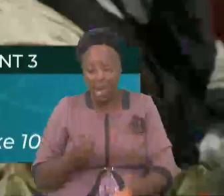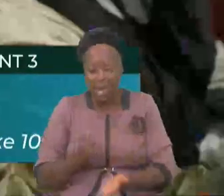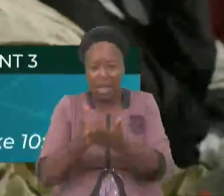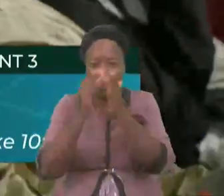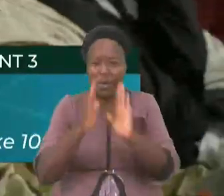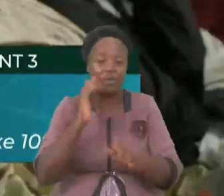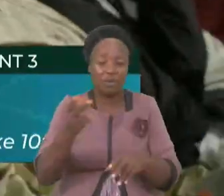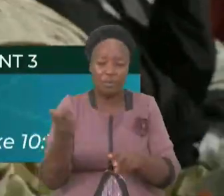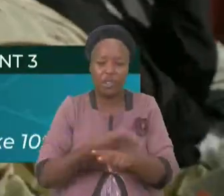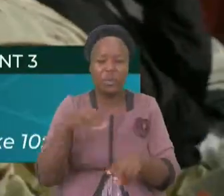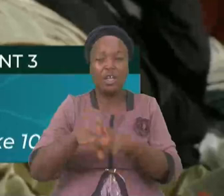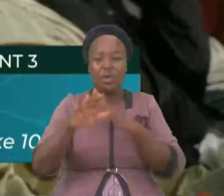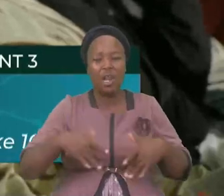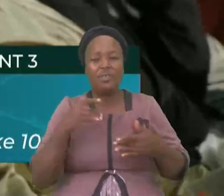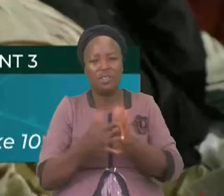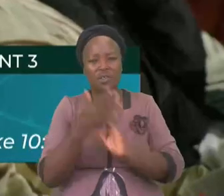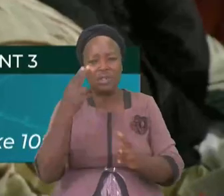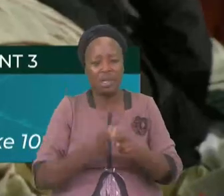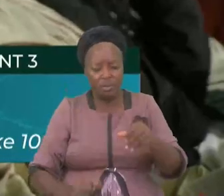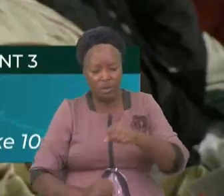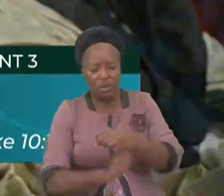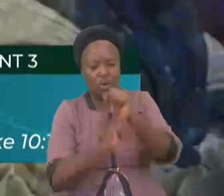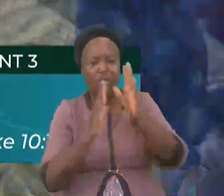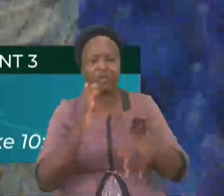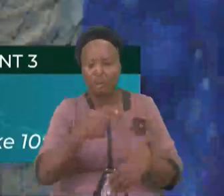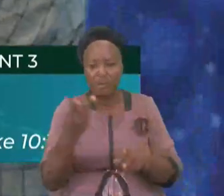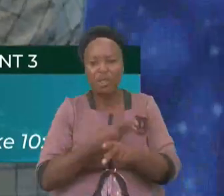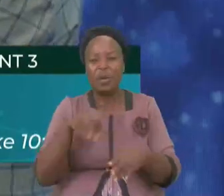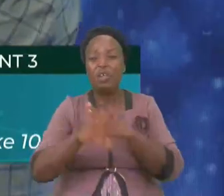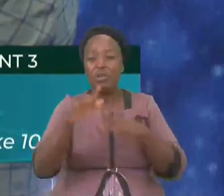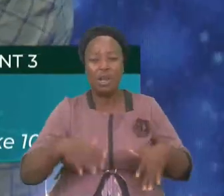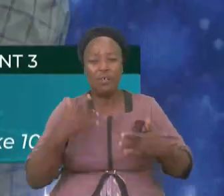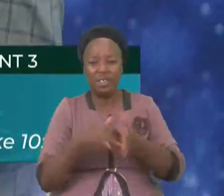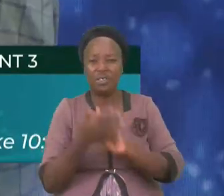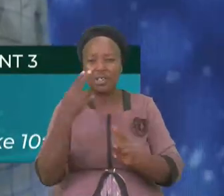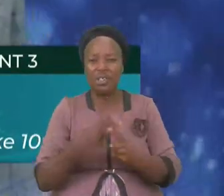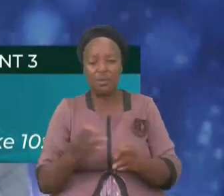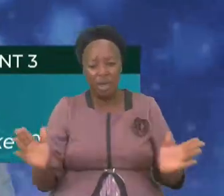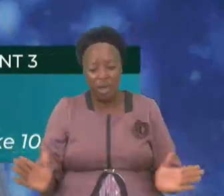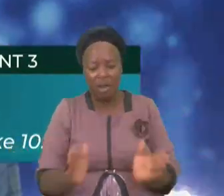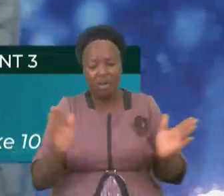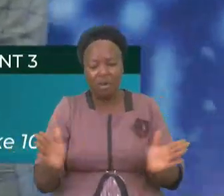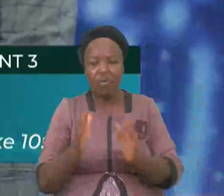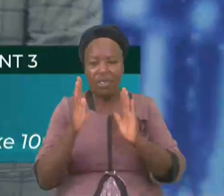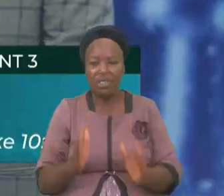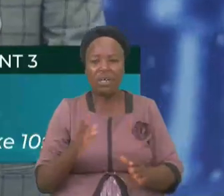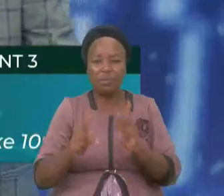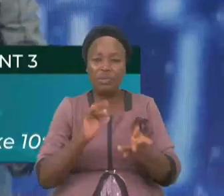Vous aurez des secours dans votre vie. Les soutiens seront multipliés dans votre vie.